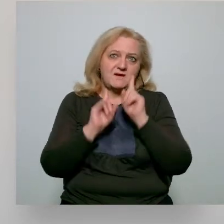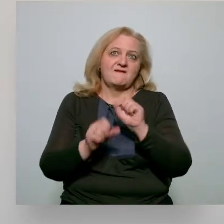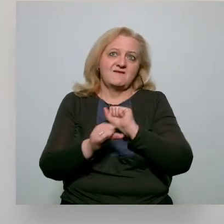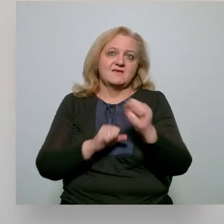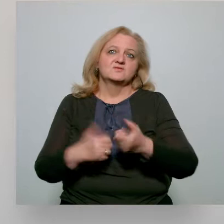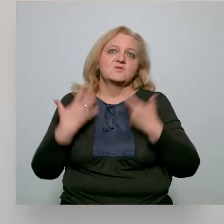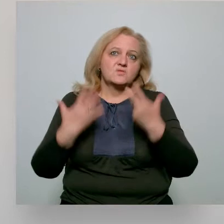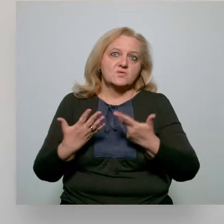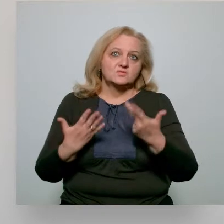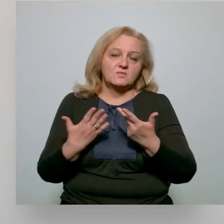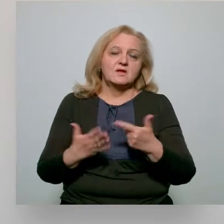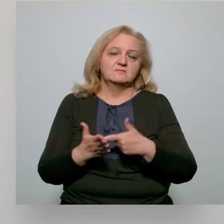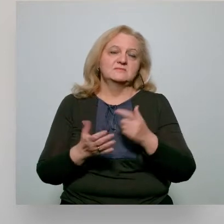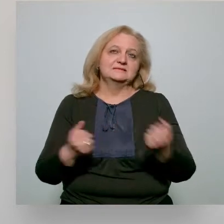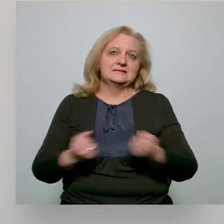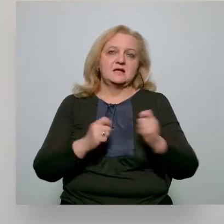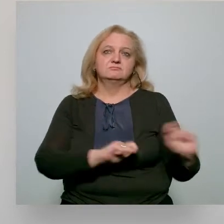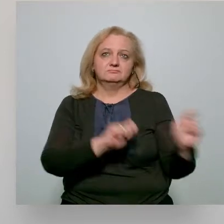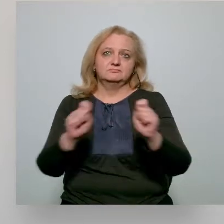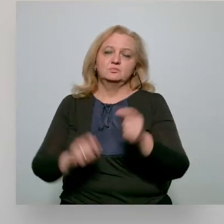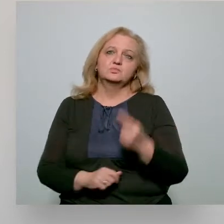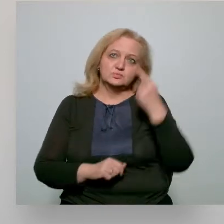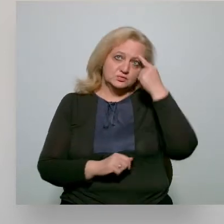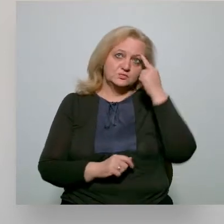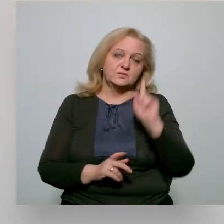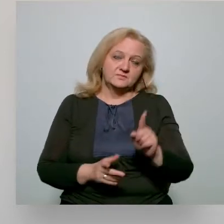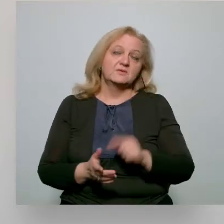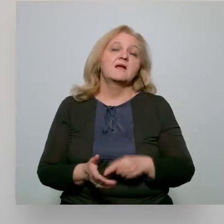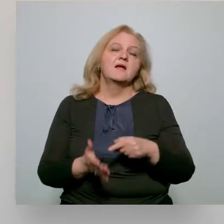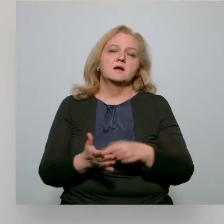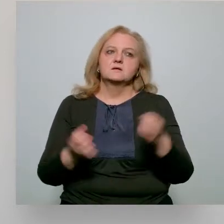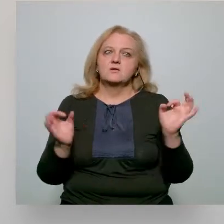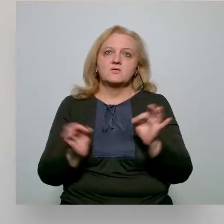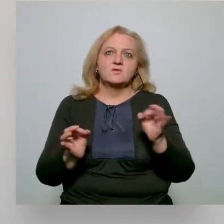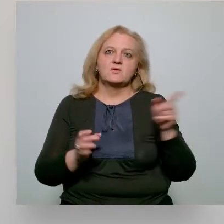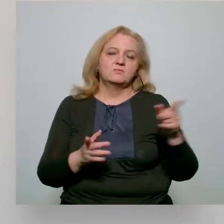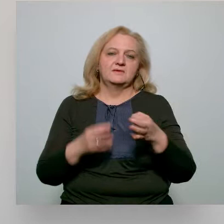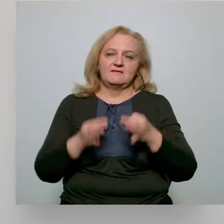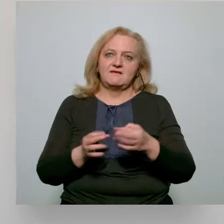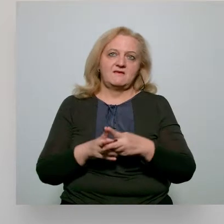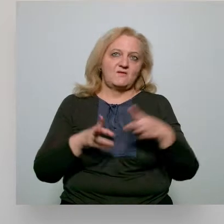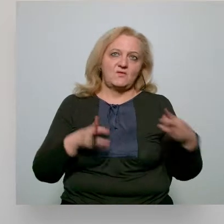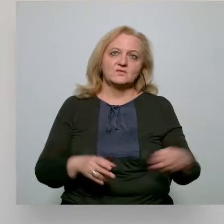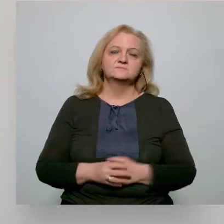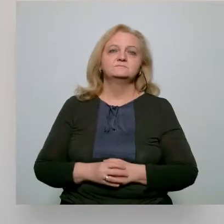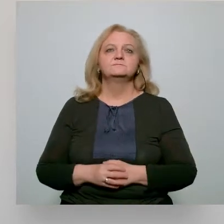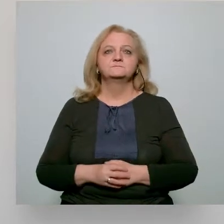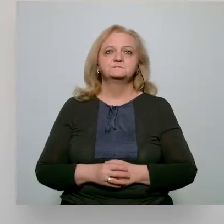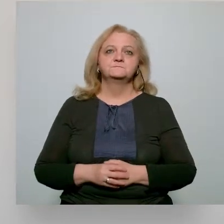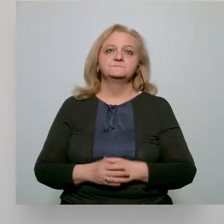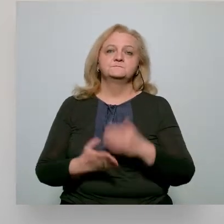też staramy się tutaj przypominać, ale jest no, w najbardziej brutalnej fazie.